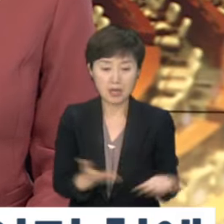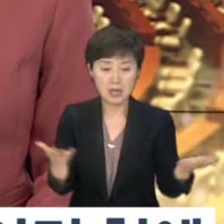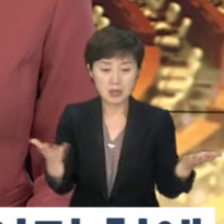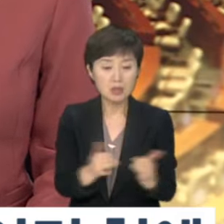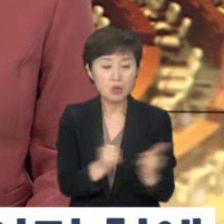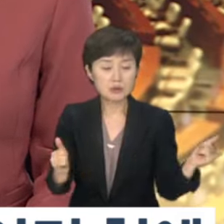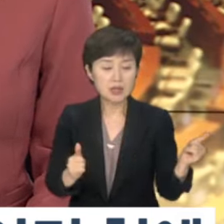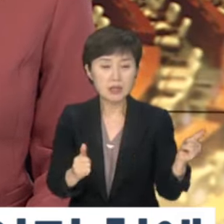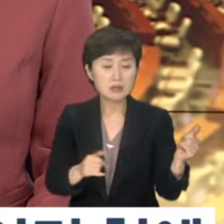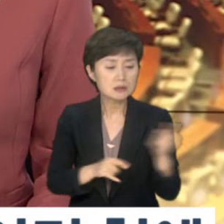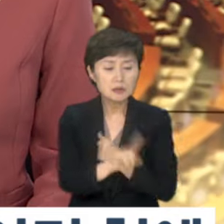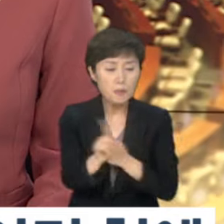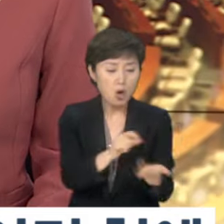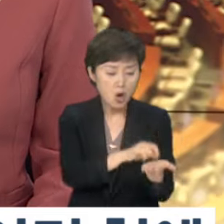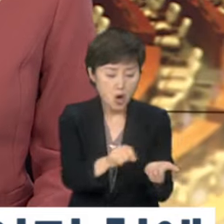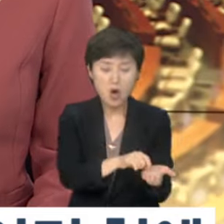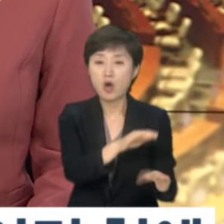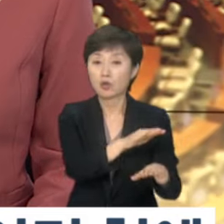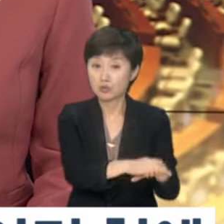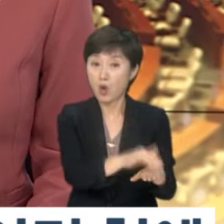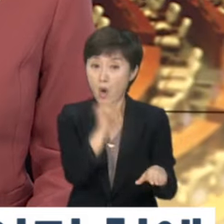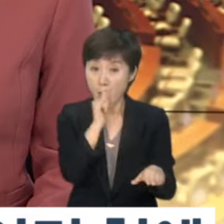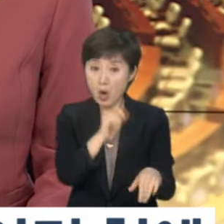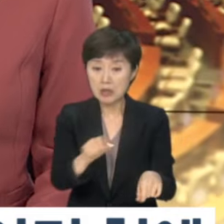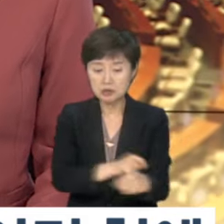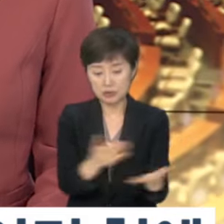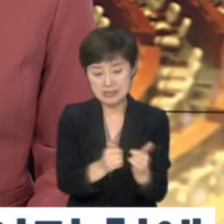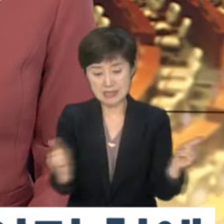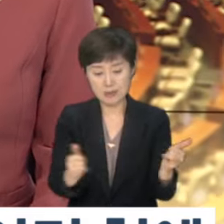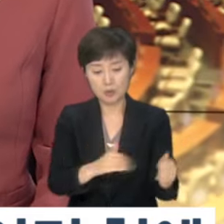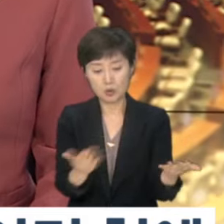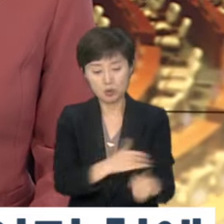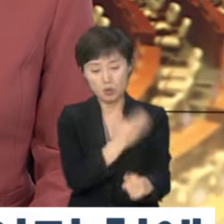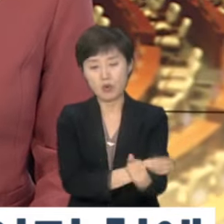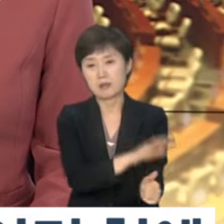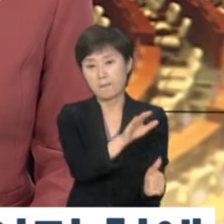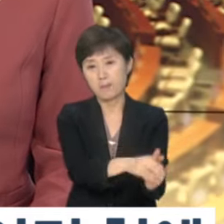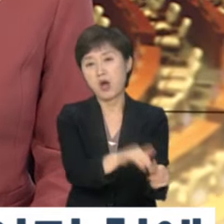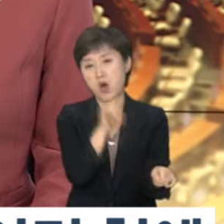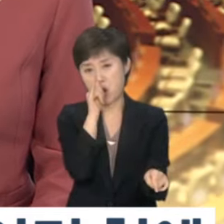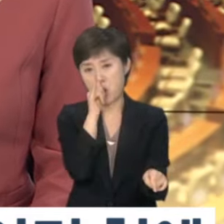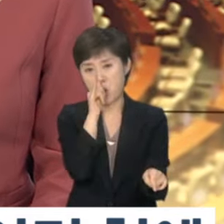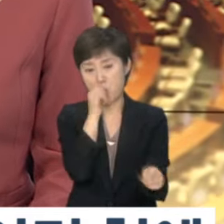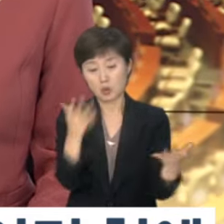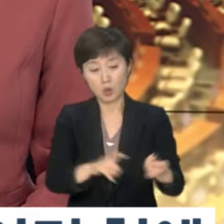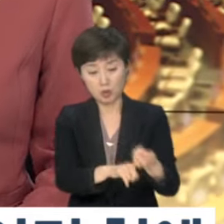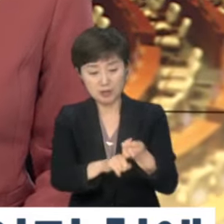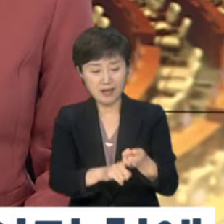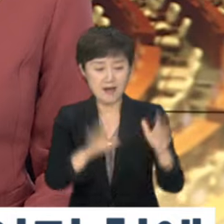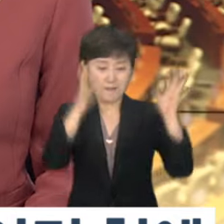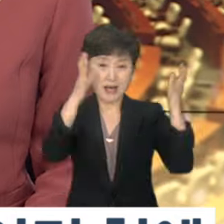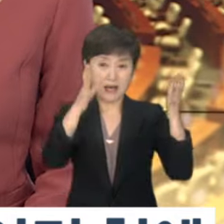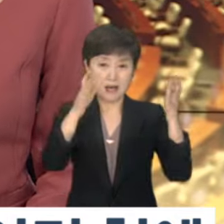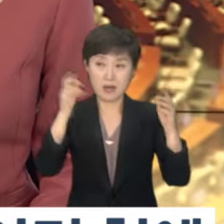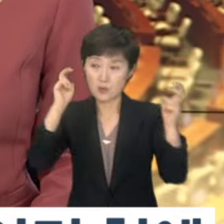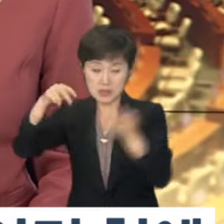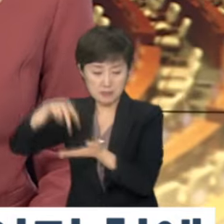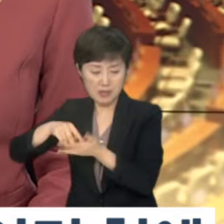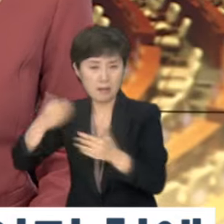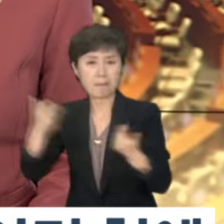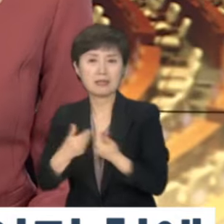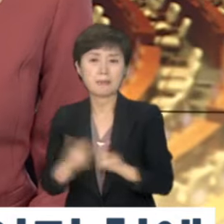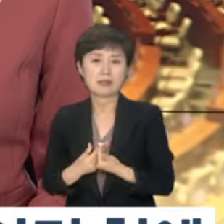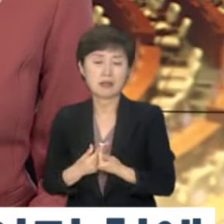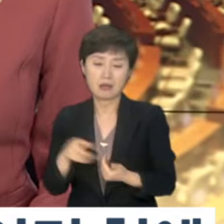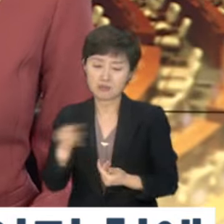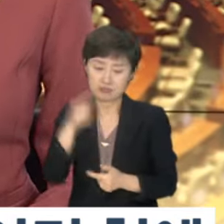확대하고 특수고용직 등의 노동권을 보장하는 내용이 더해졌는데요. 통과를 촉구하는 노동계와 경영계 반대 입장이 더욱 첨예하게